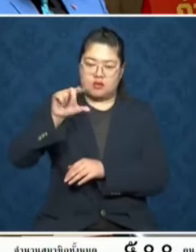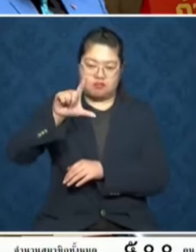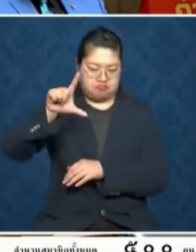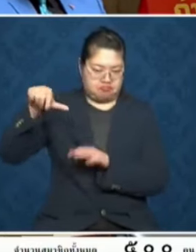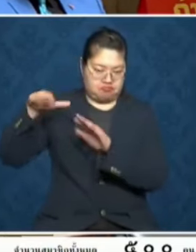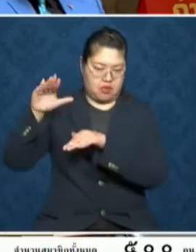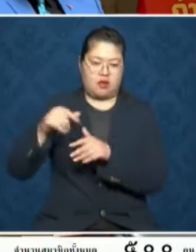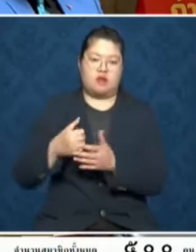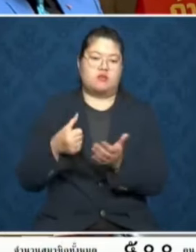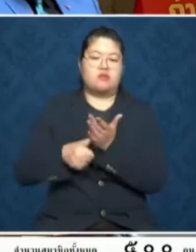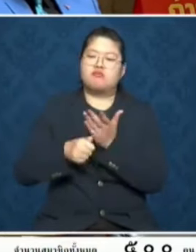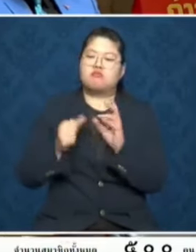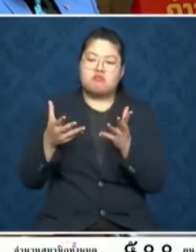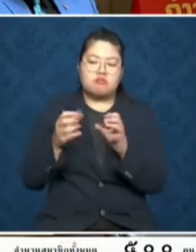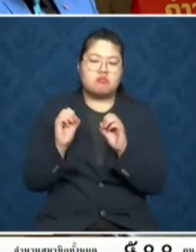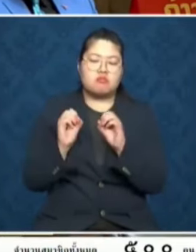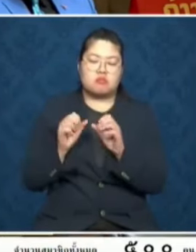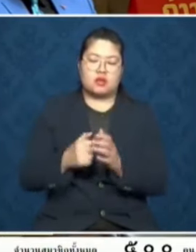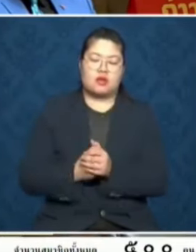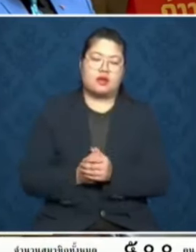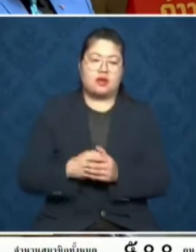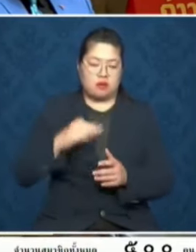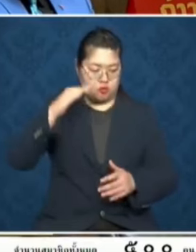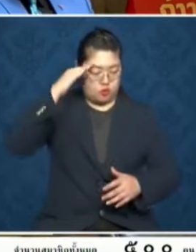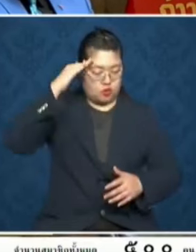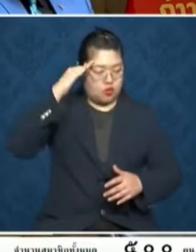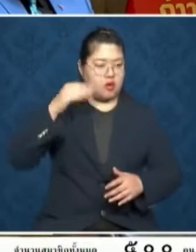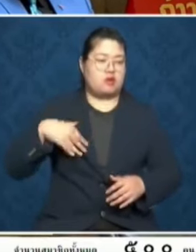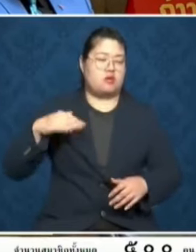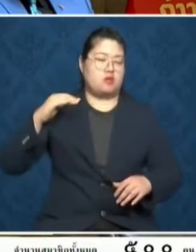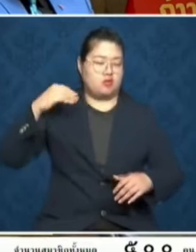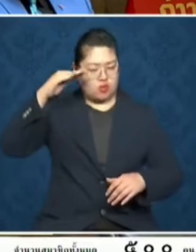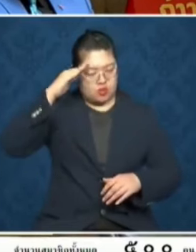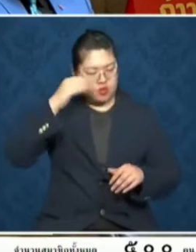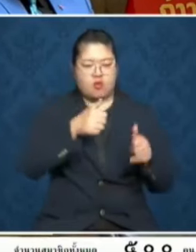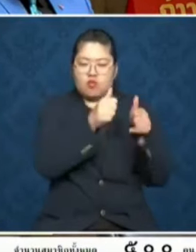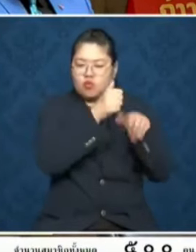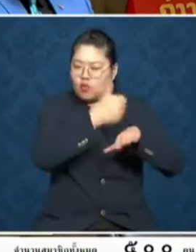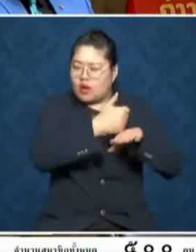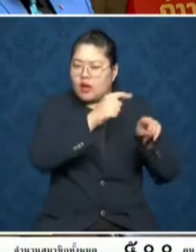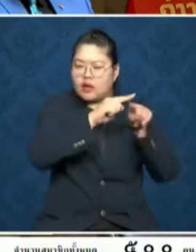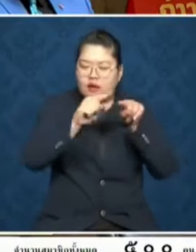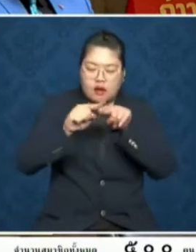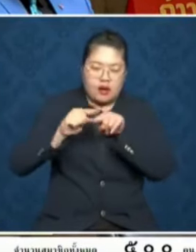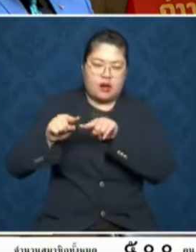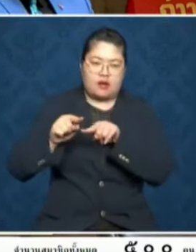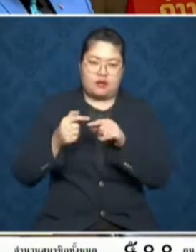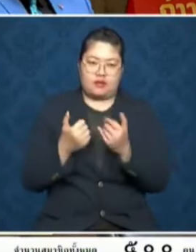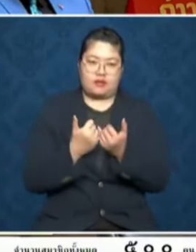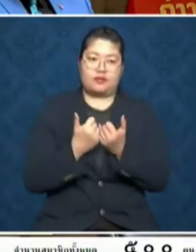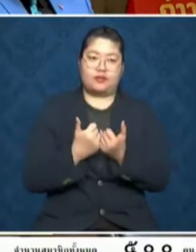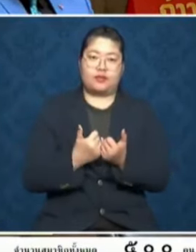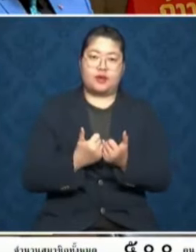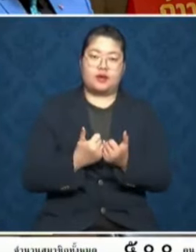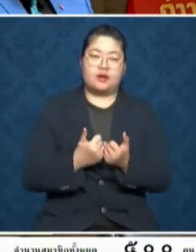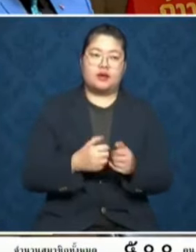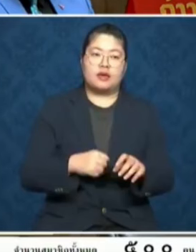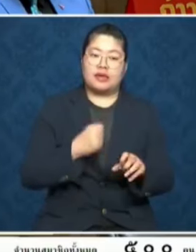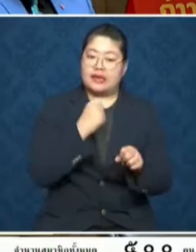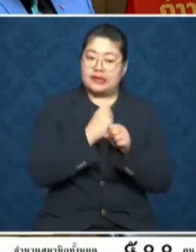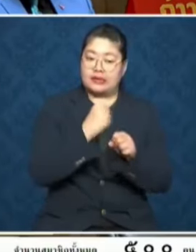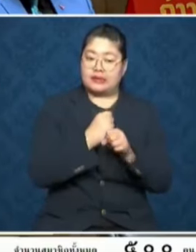านประธานคะยังมีนายพลและผบ.ทบ.อีกหลายรายค่ะที่ออกจากการดำร